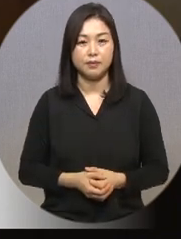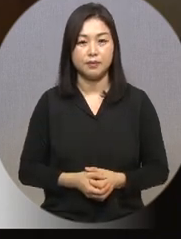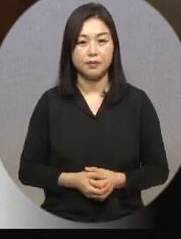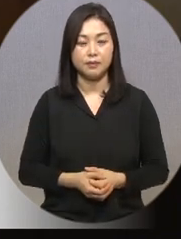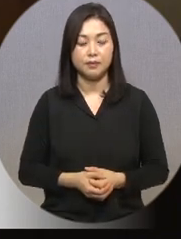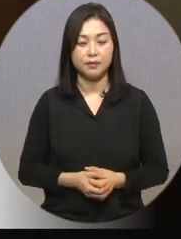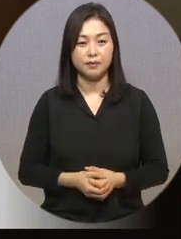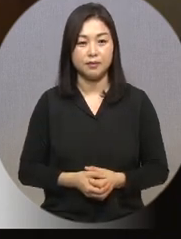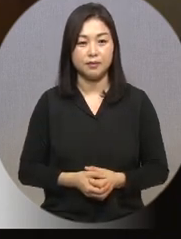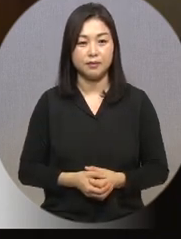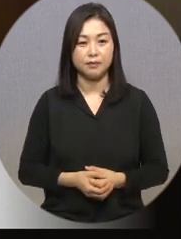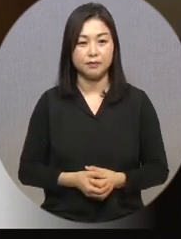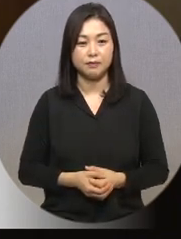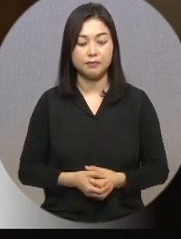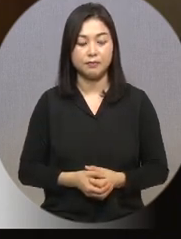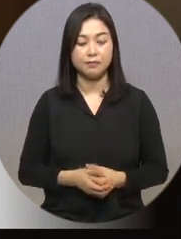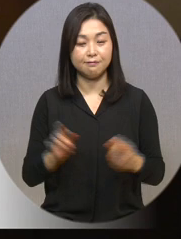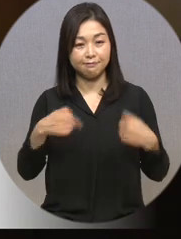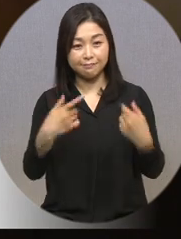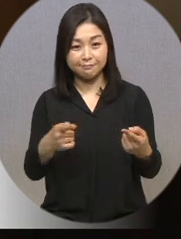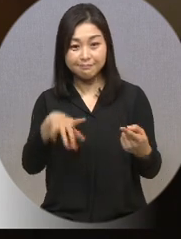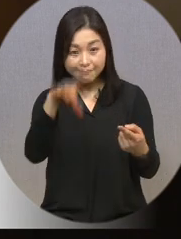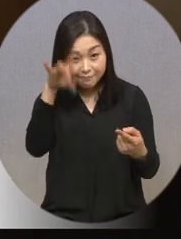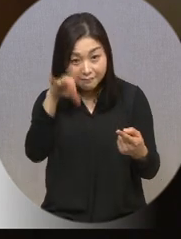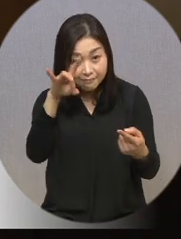처음 왔었는데도 많이